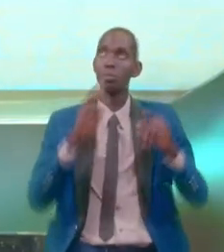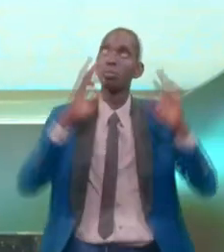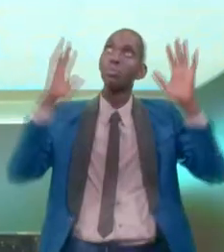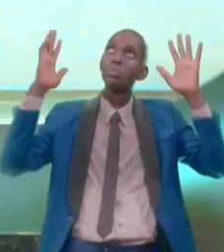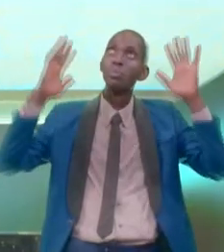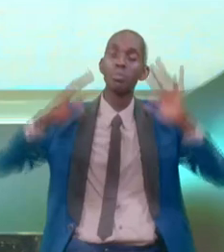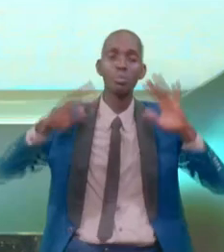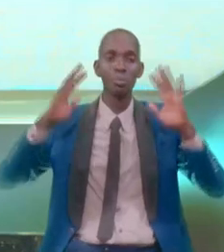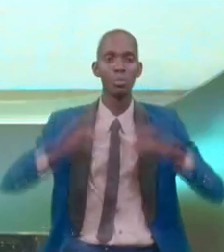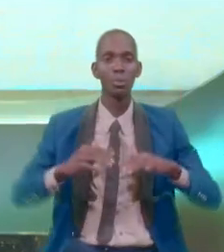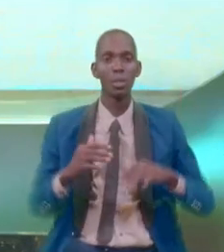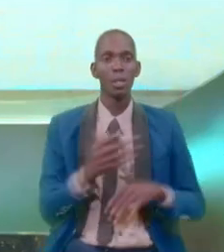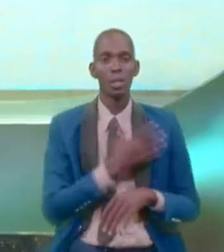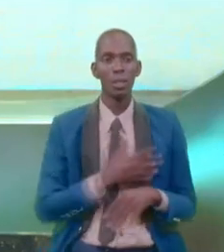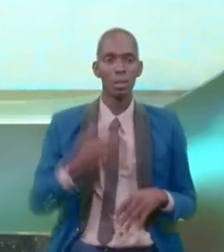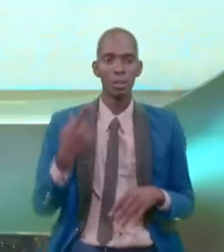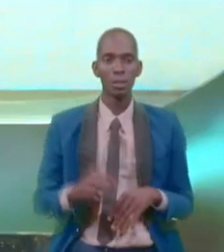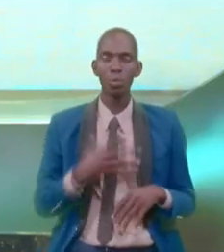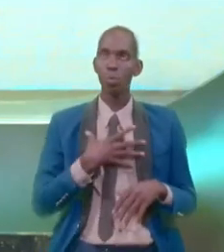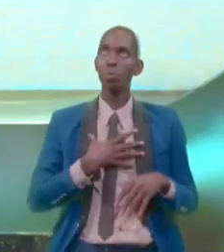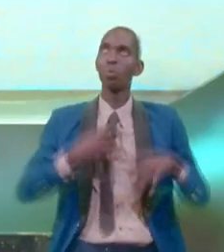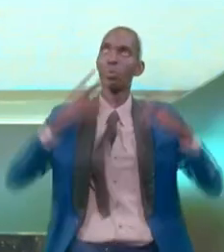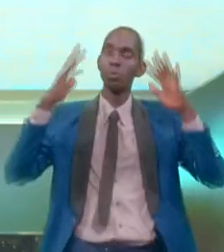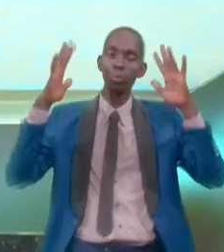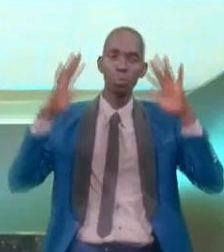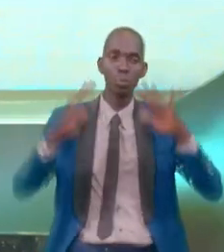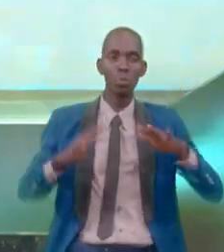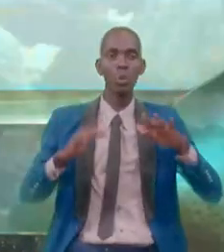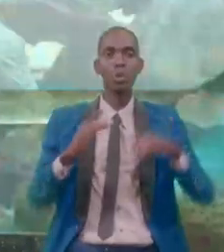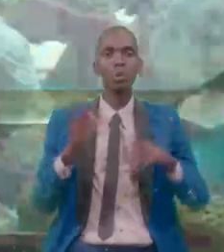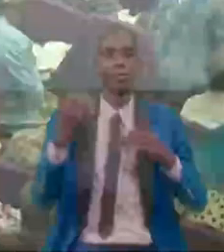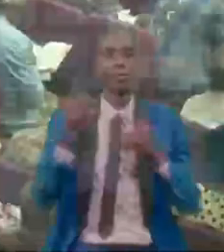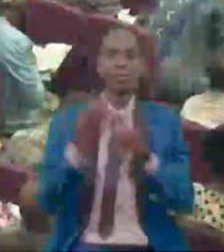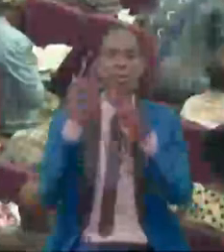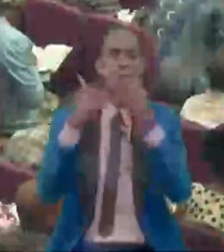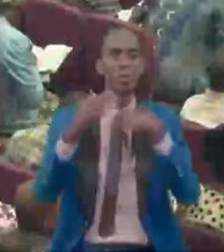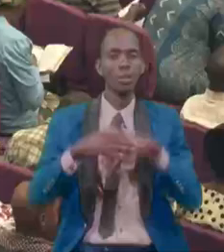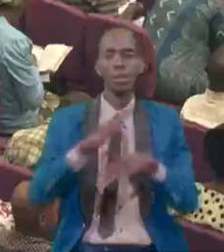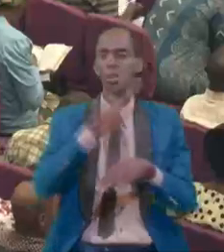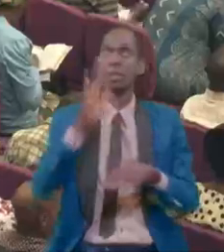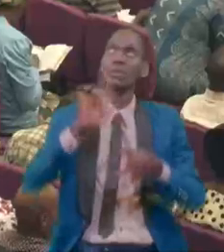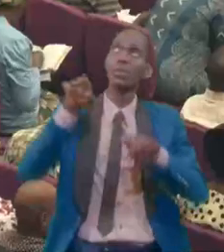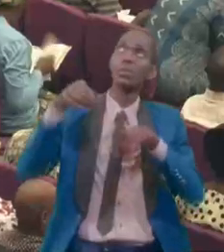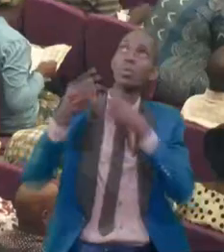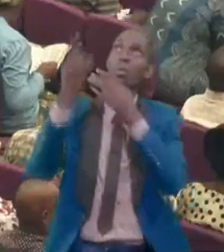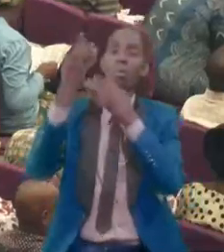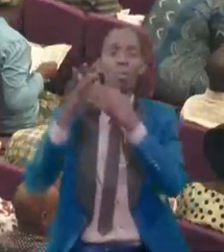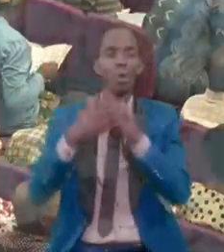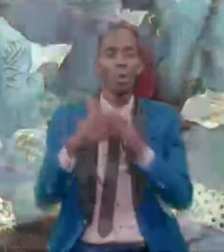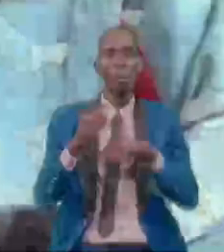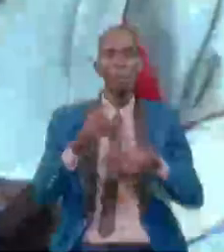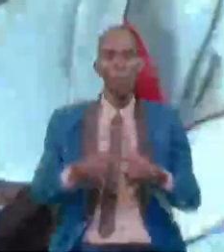pluie et la neige descendent des cieux et n'y retournent pas sans avoir arrosé,